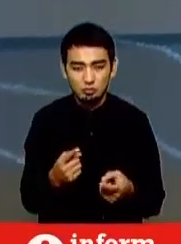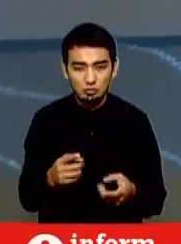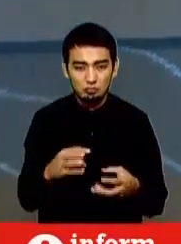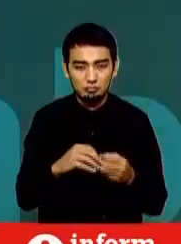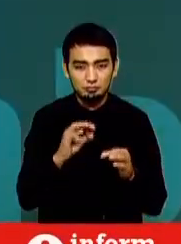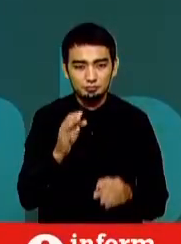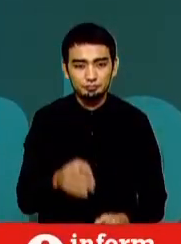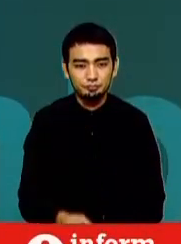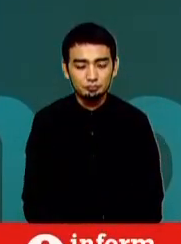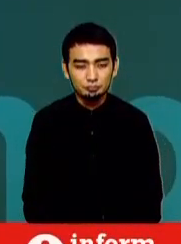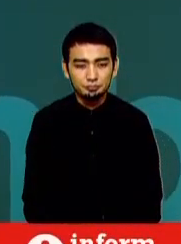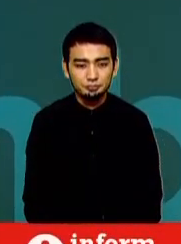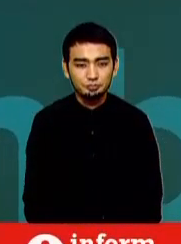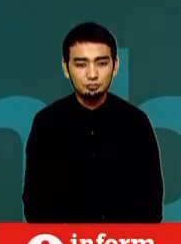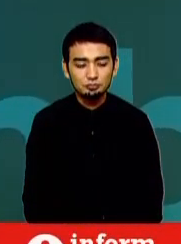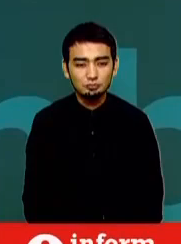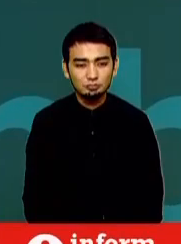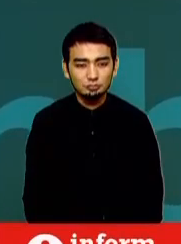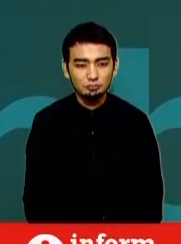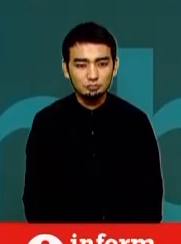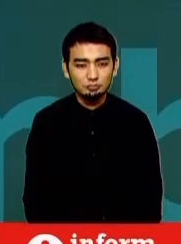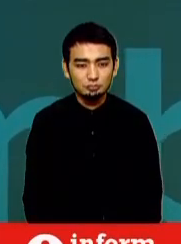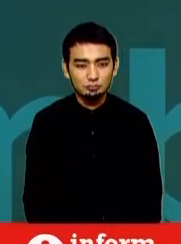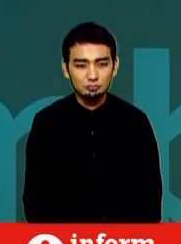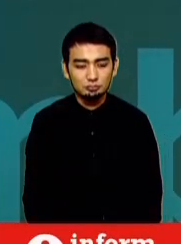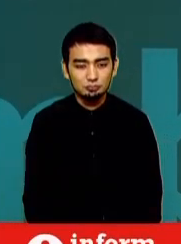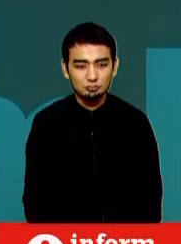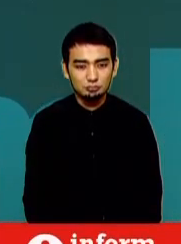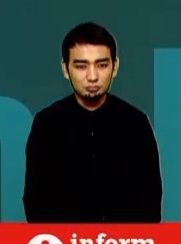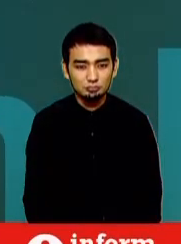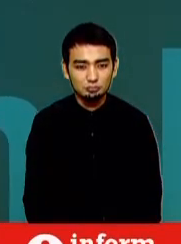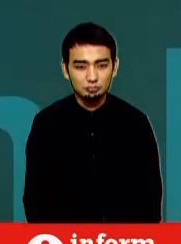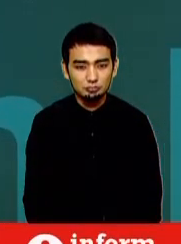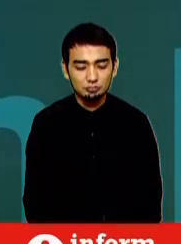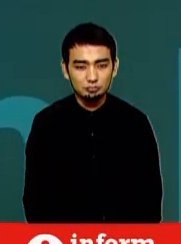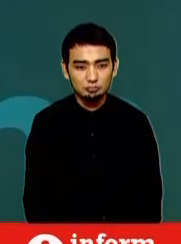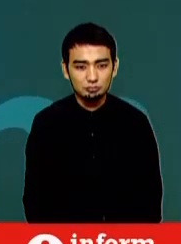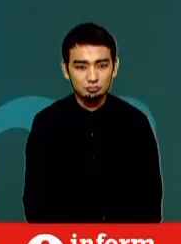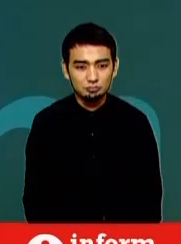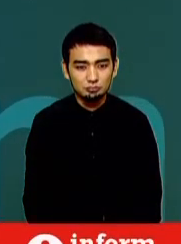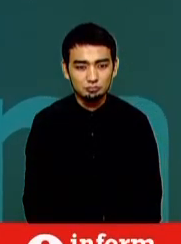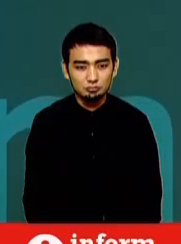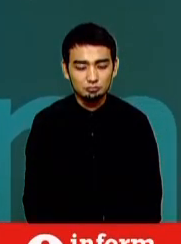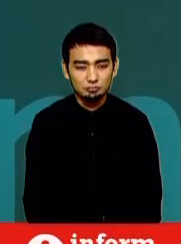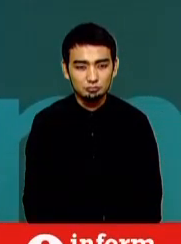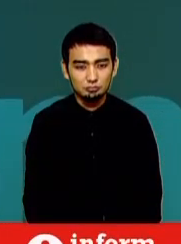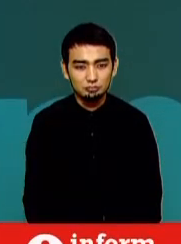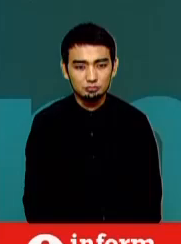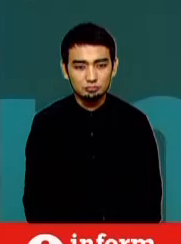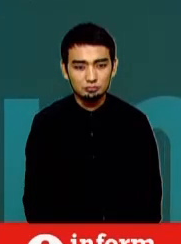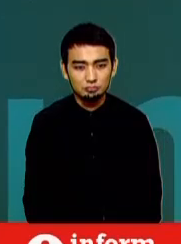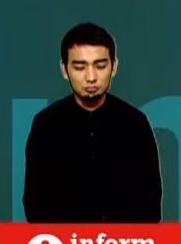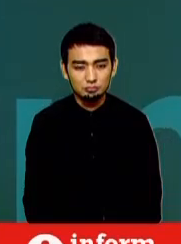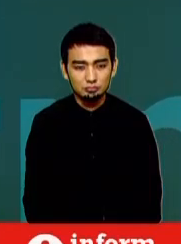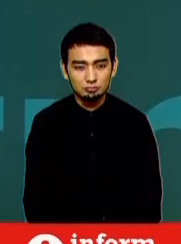материалда. Сөз емесін соңын, жамандығыңды жасырғын, өсек